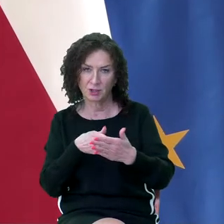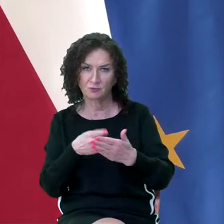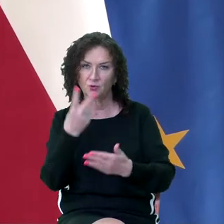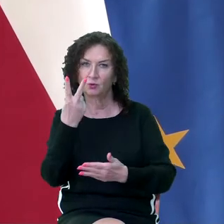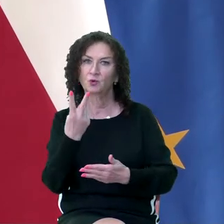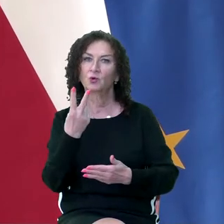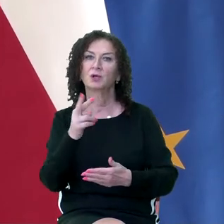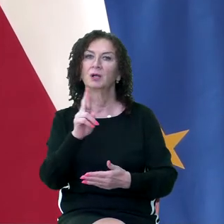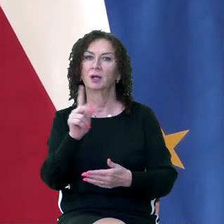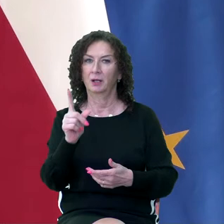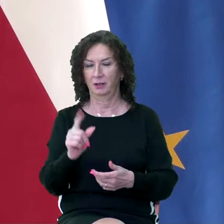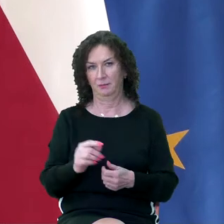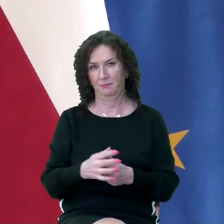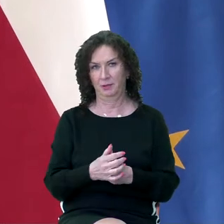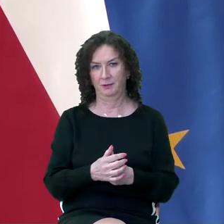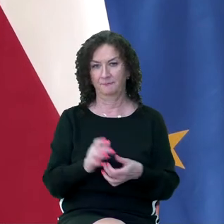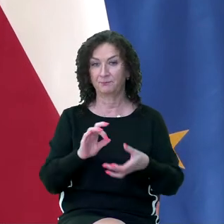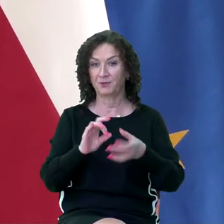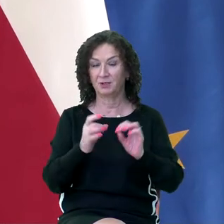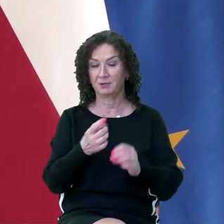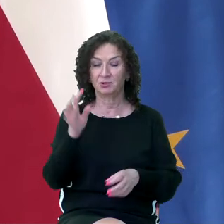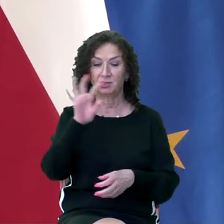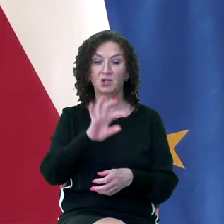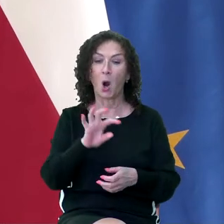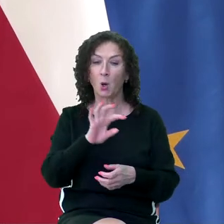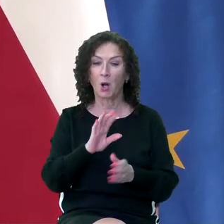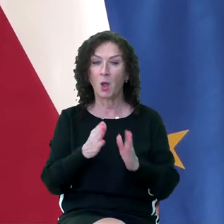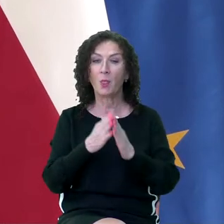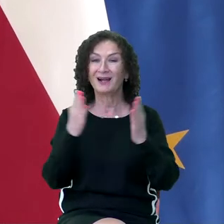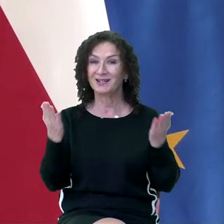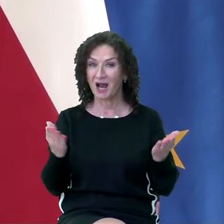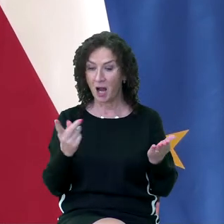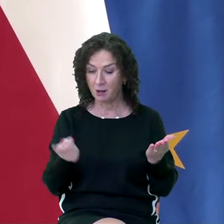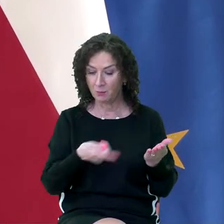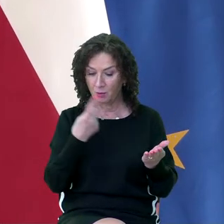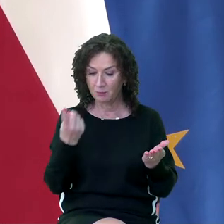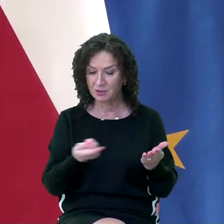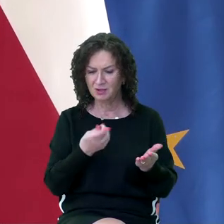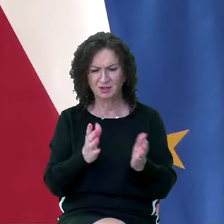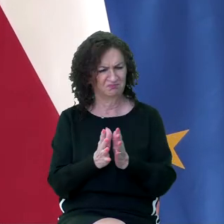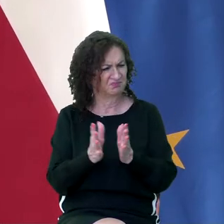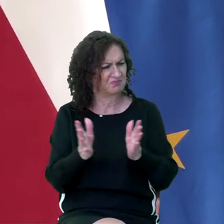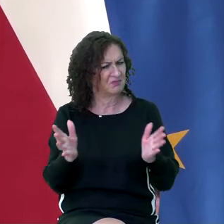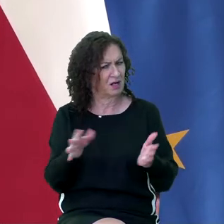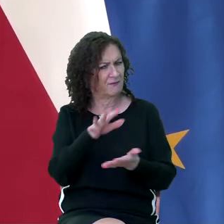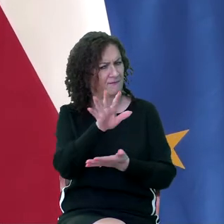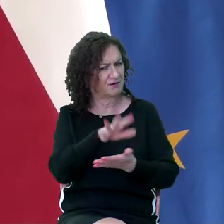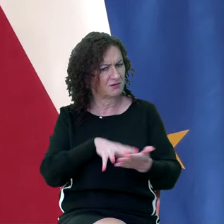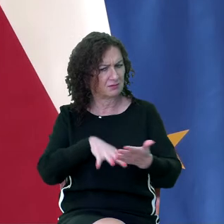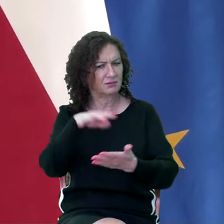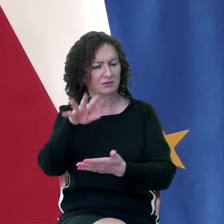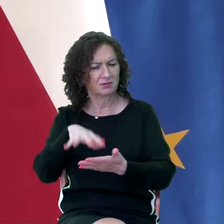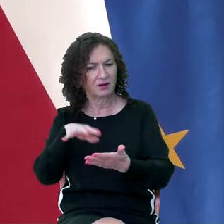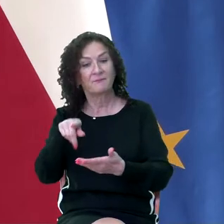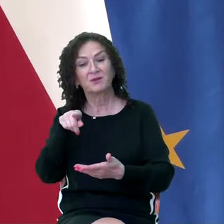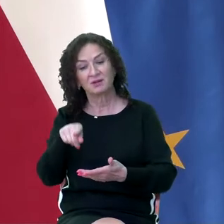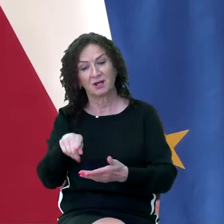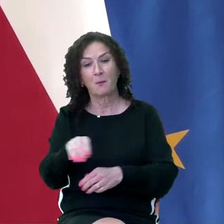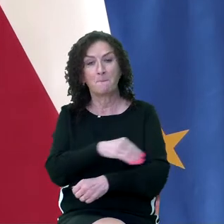go państwo szczegółowo oglądać, rzeczywiście ten rozdział chyba jest najobszerniejszy, bo tamte materiały